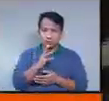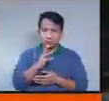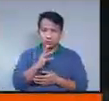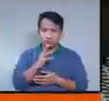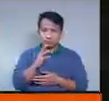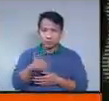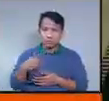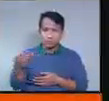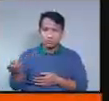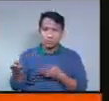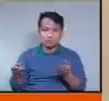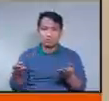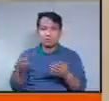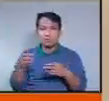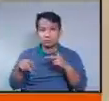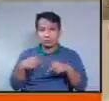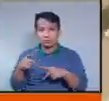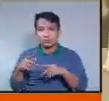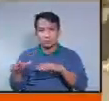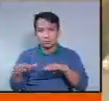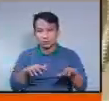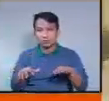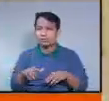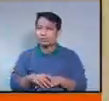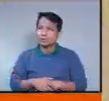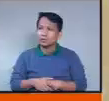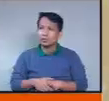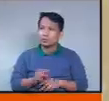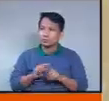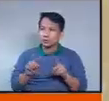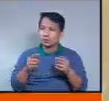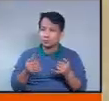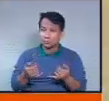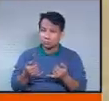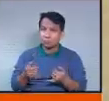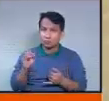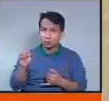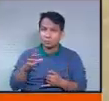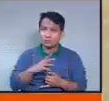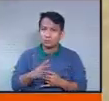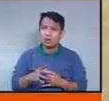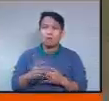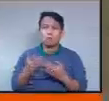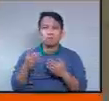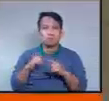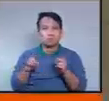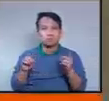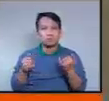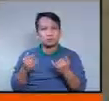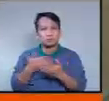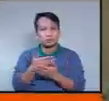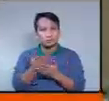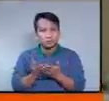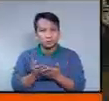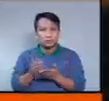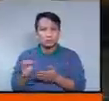ipamigay doon sa mga apektado ng Lindol. And yun, sa ngayon okay pa daw sila. Yun nga lang, meron ilang